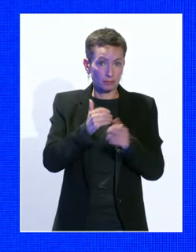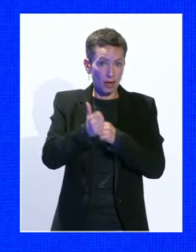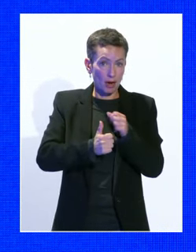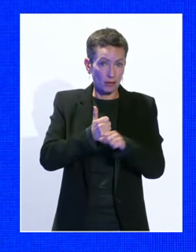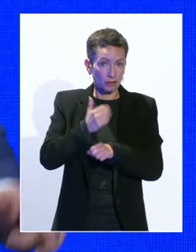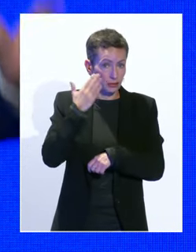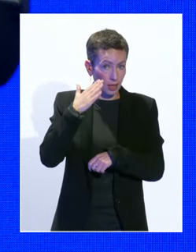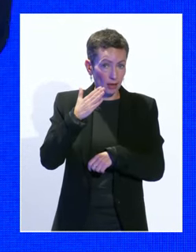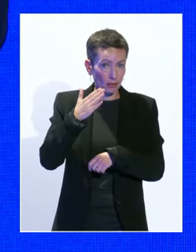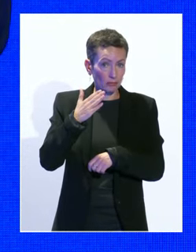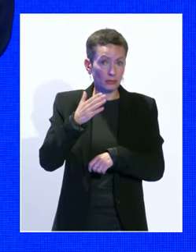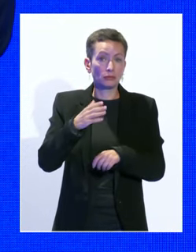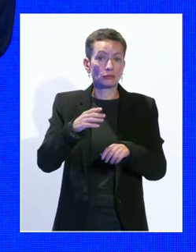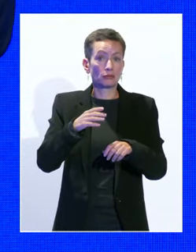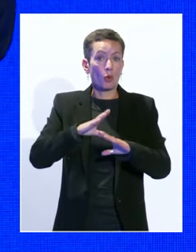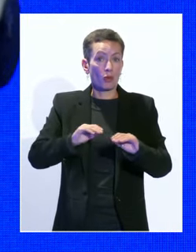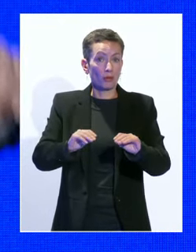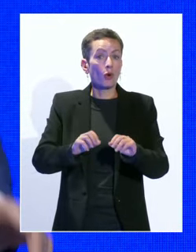7%.